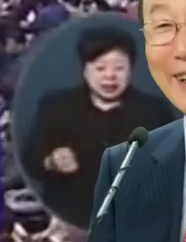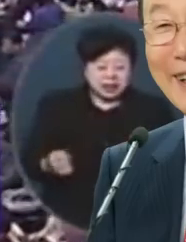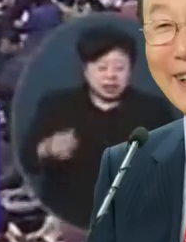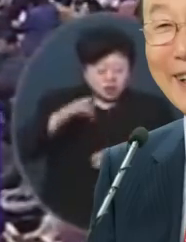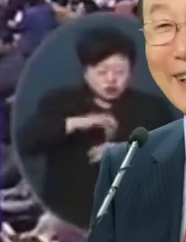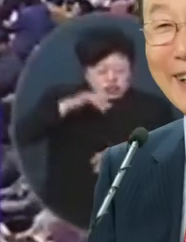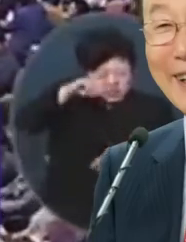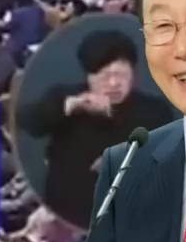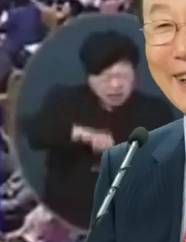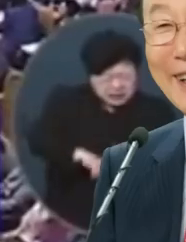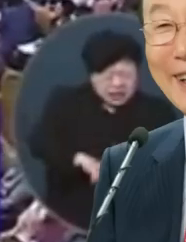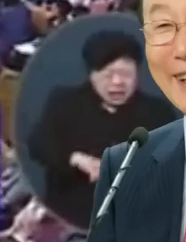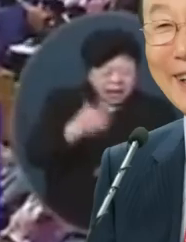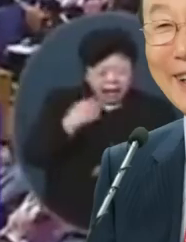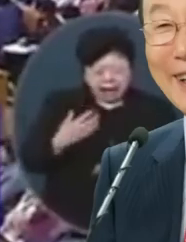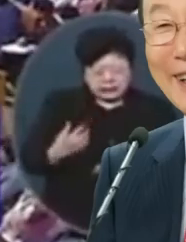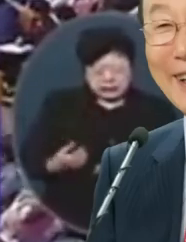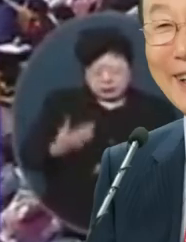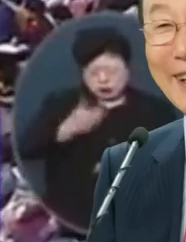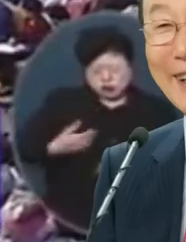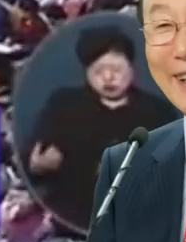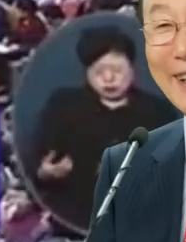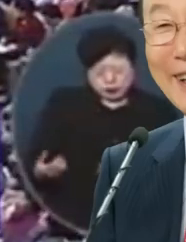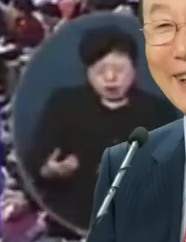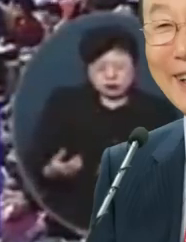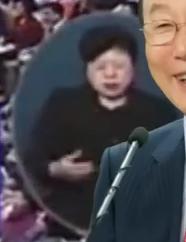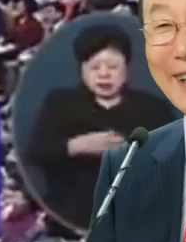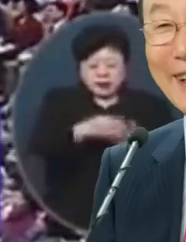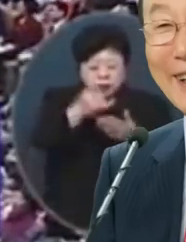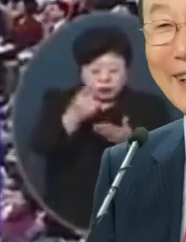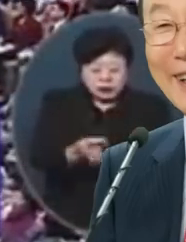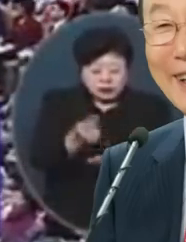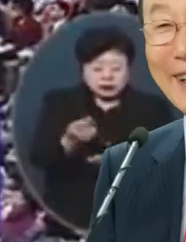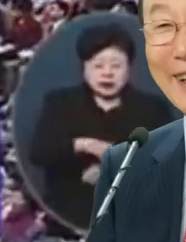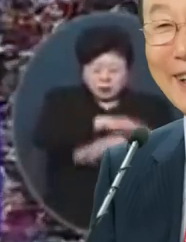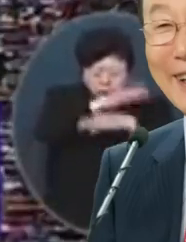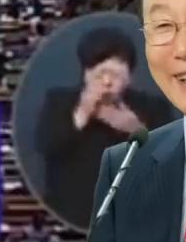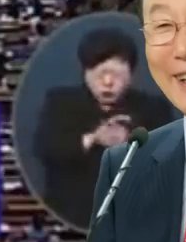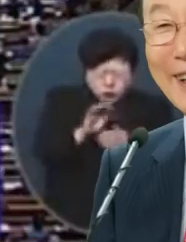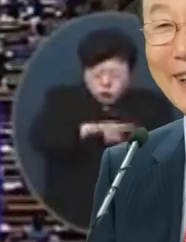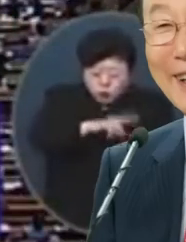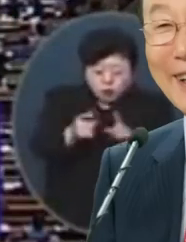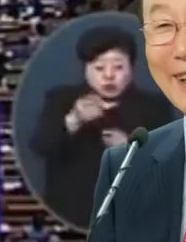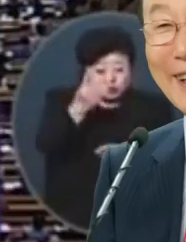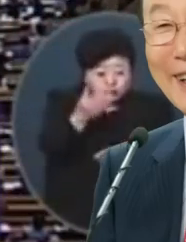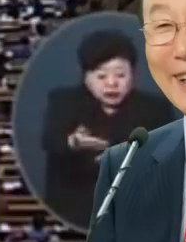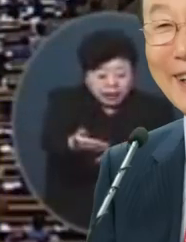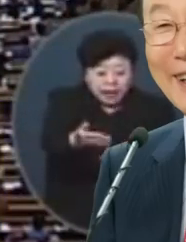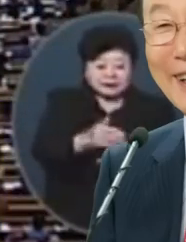귀신 들린 자, 간질하는 자, 중풍병자들을 데려오니 그들을 고치시더라.